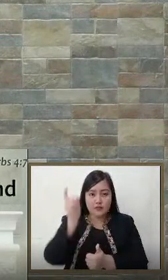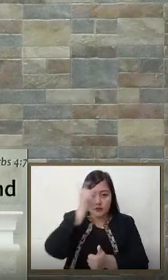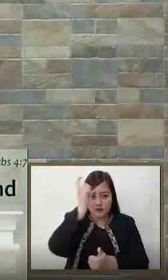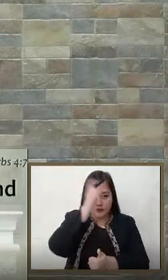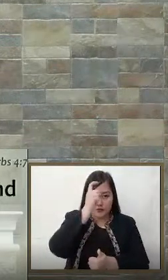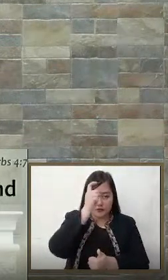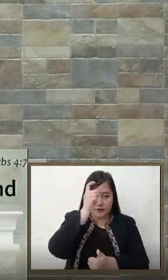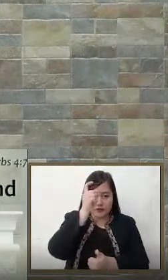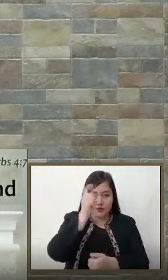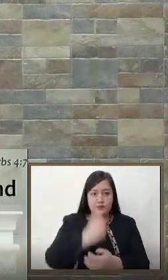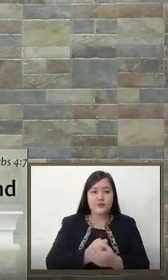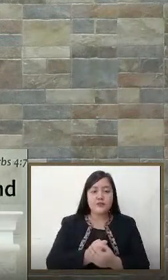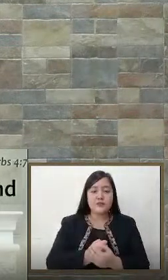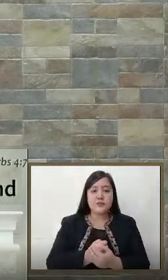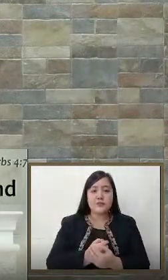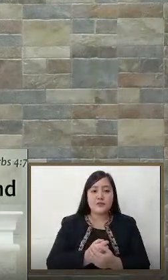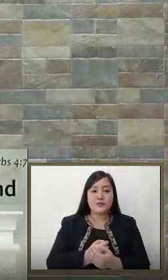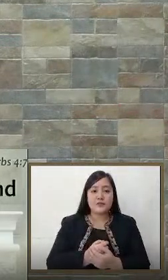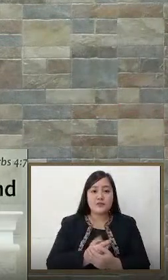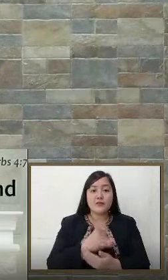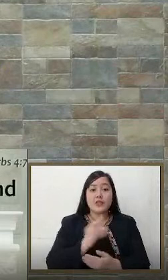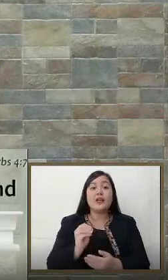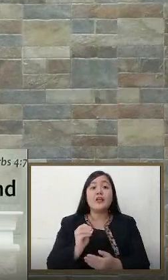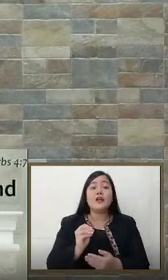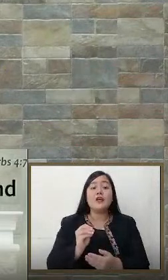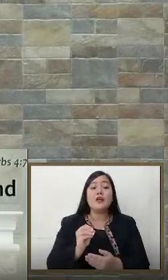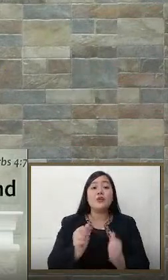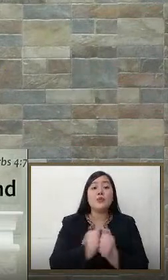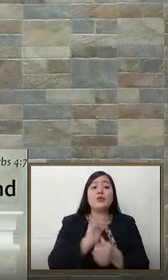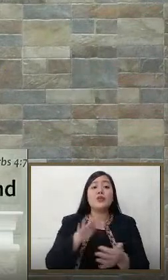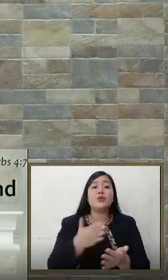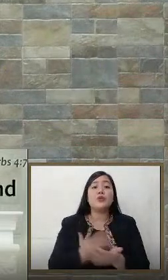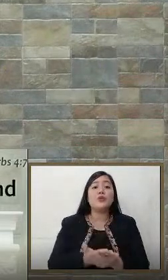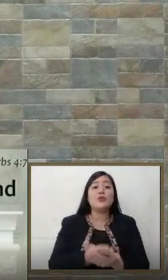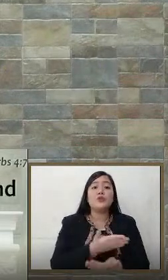wisdom. And with all thy getting it,